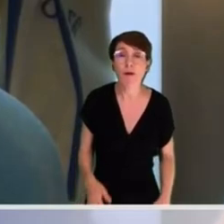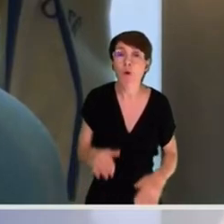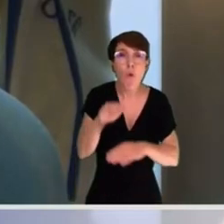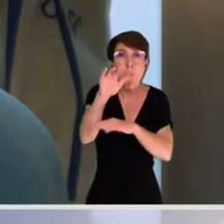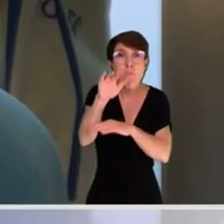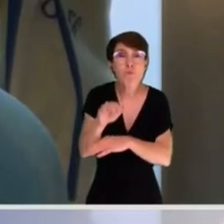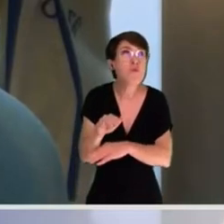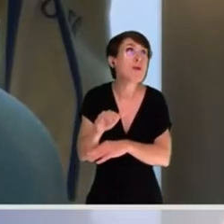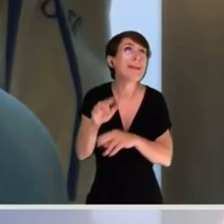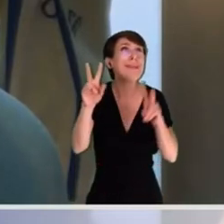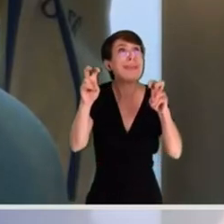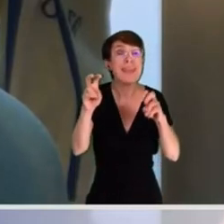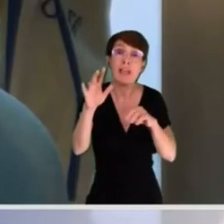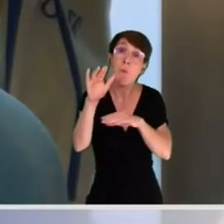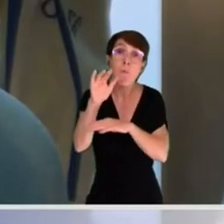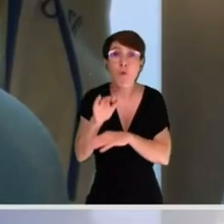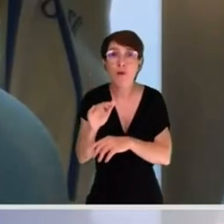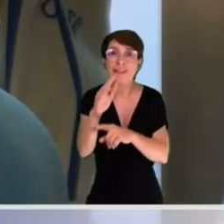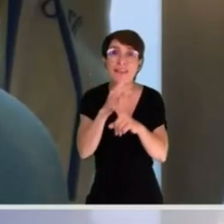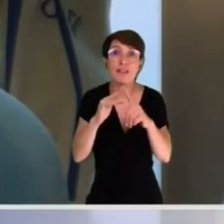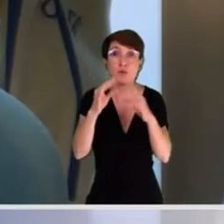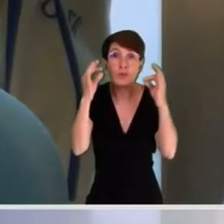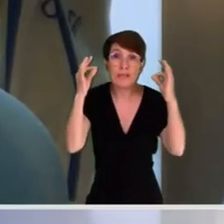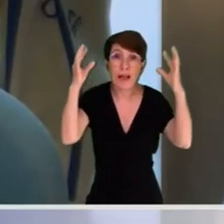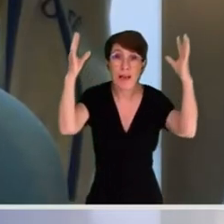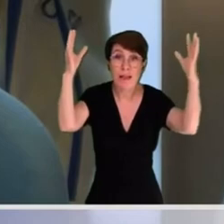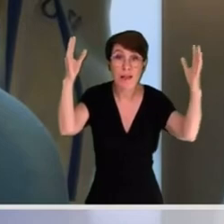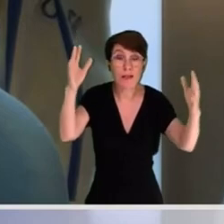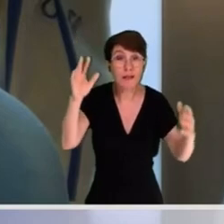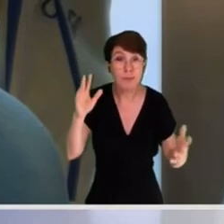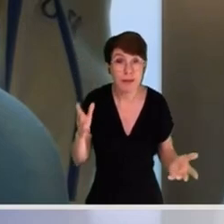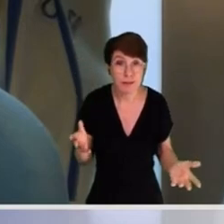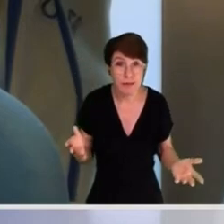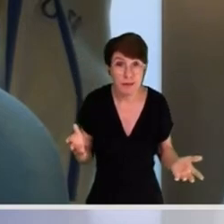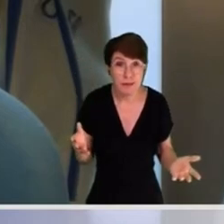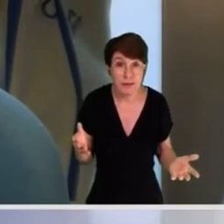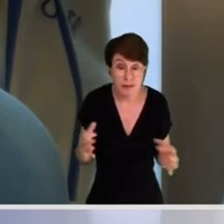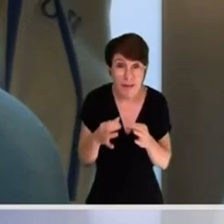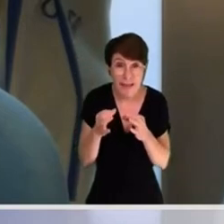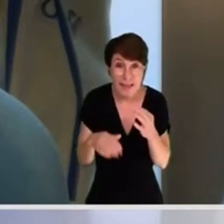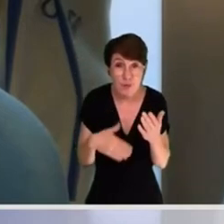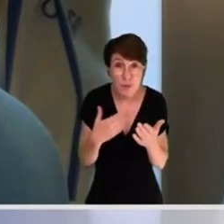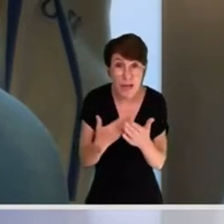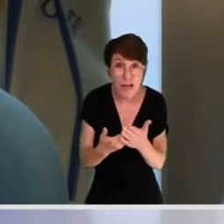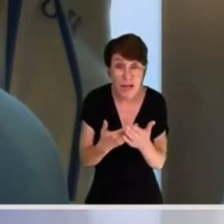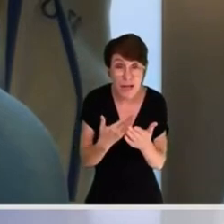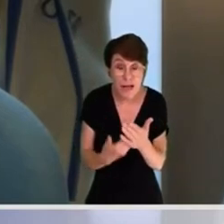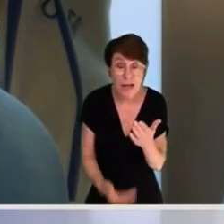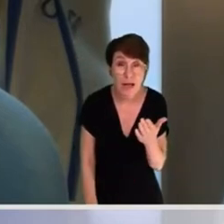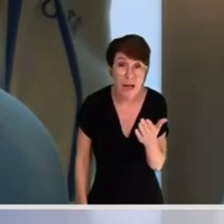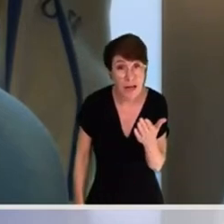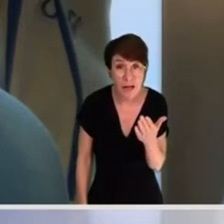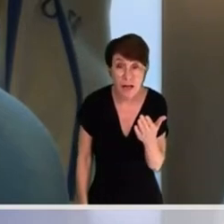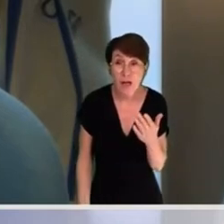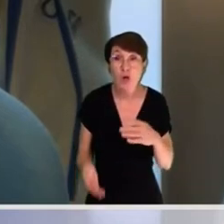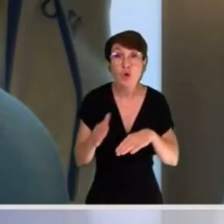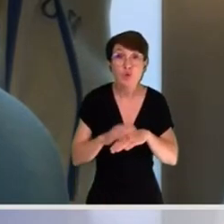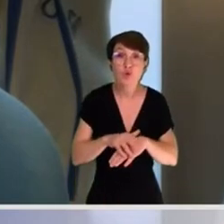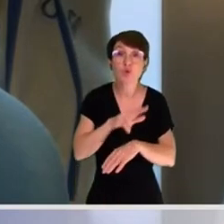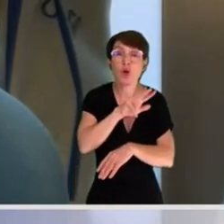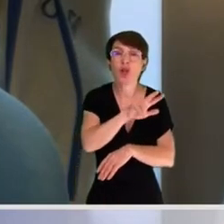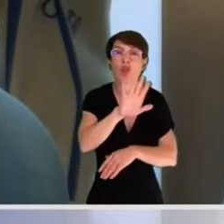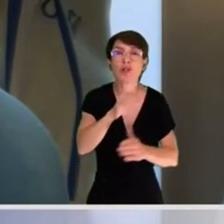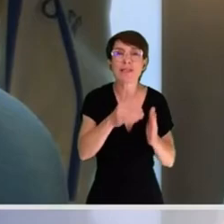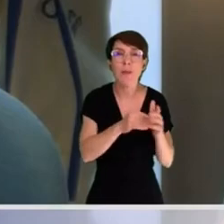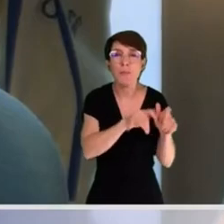bouclier, prétendu bouclier social et écologique, qui fait qu'on apprend que sur 35 000 personnes